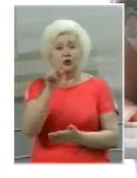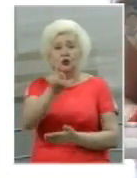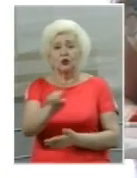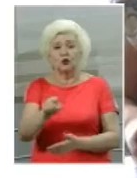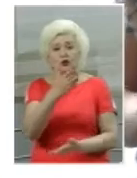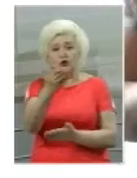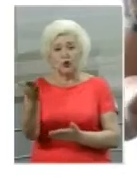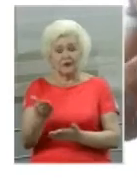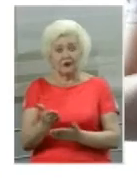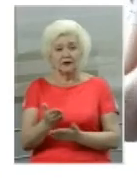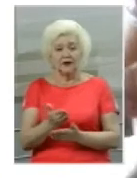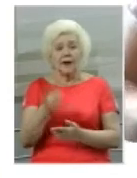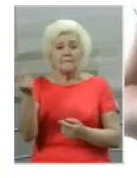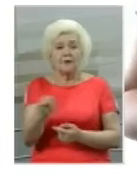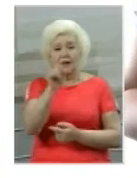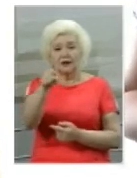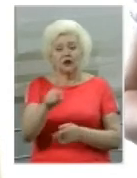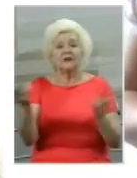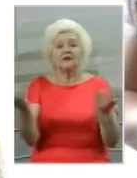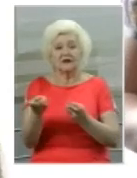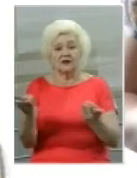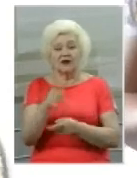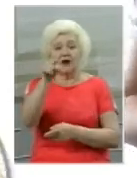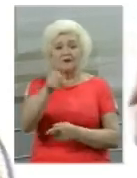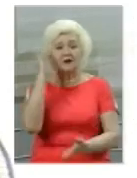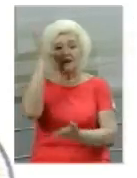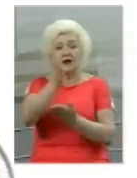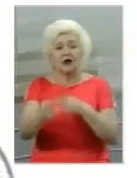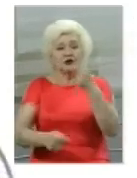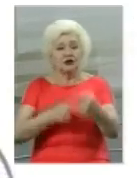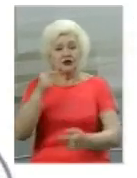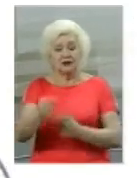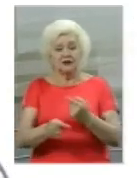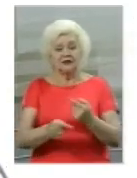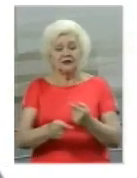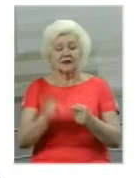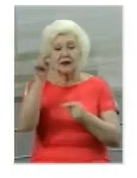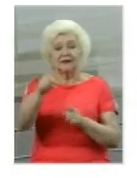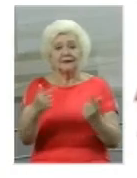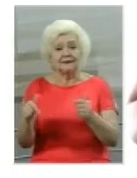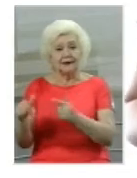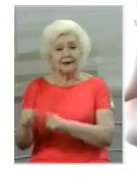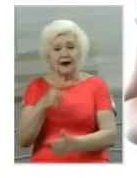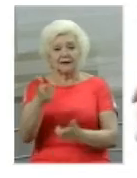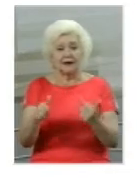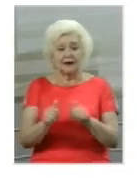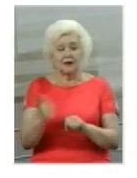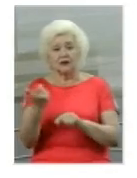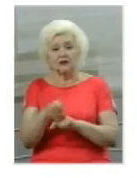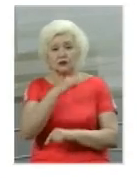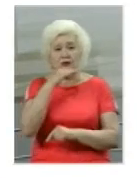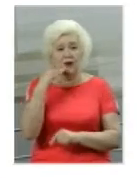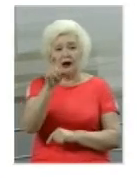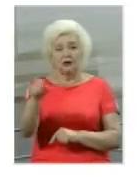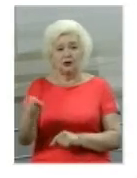він, ну, мало того, що він затребуваний, він йде через ті ділянки міста, де дуже багато людей,